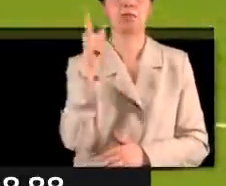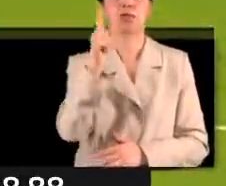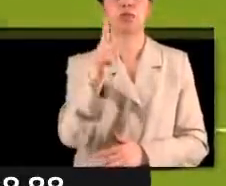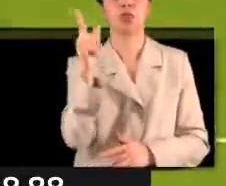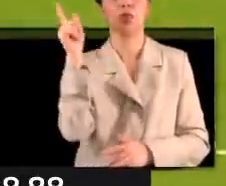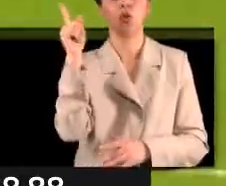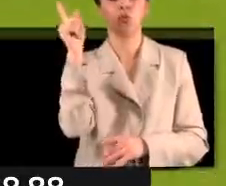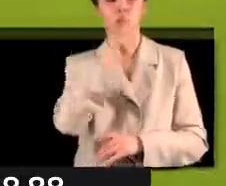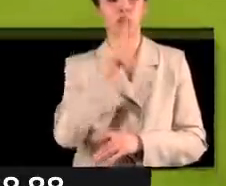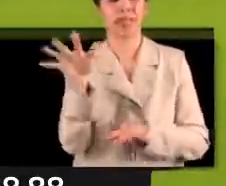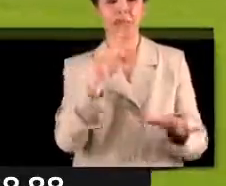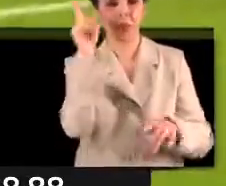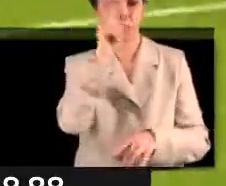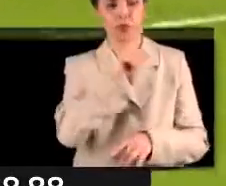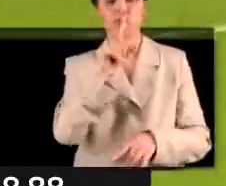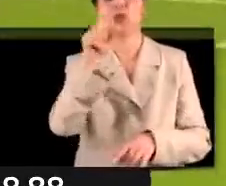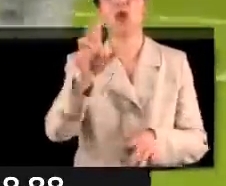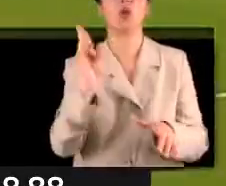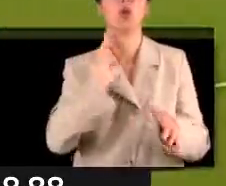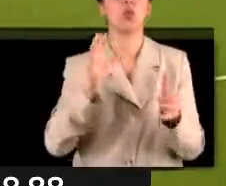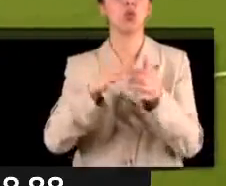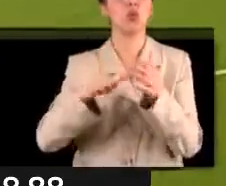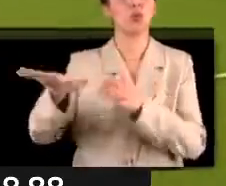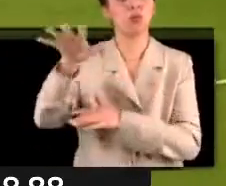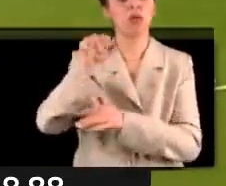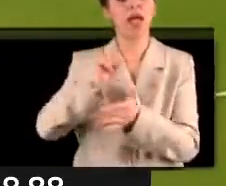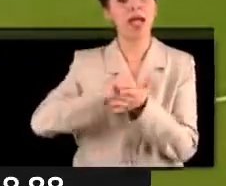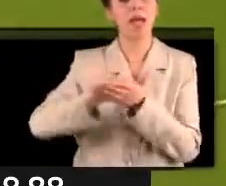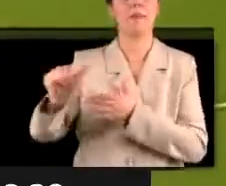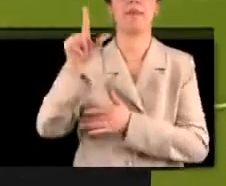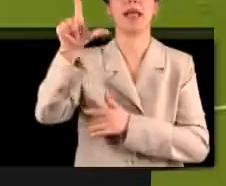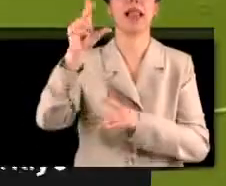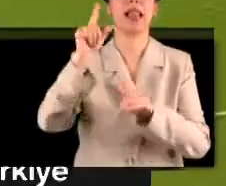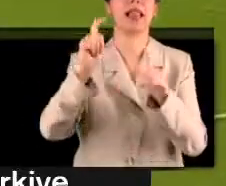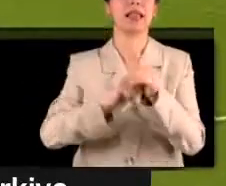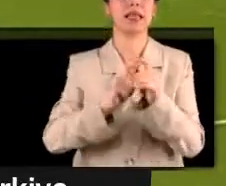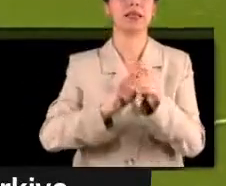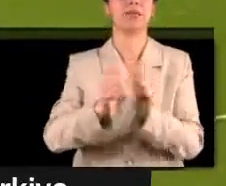sebep dolayısıyla kulüpler ligden çekildi. Mustafa içeride, Mustafa